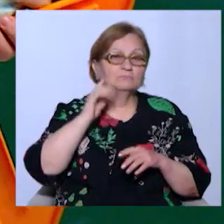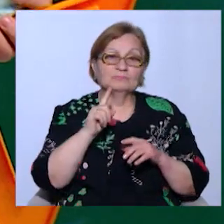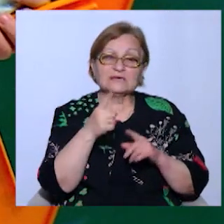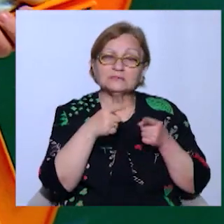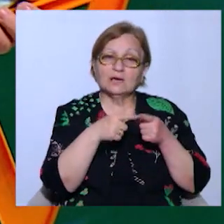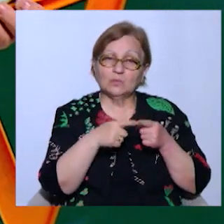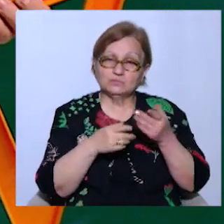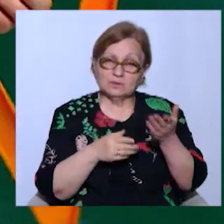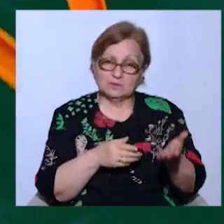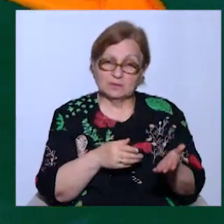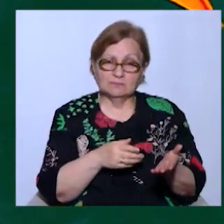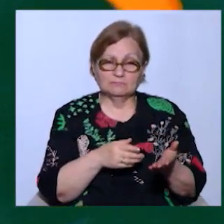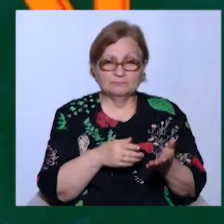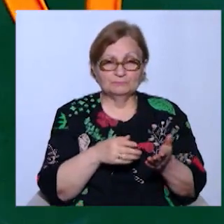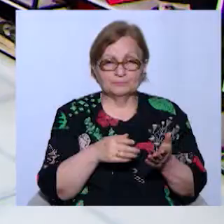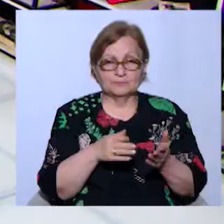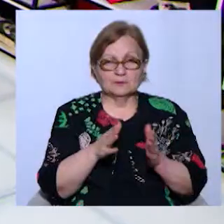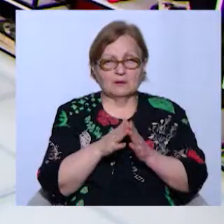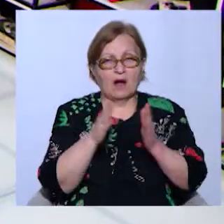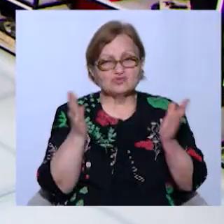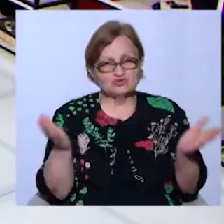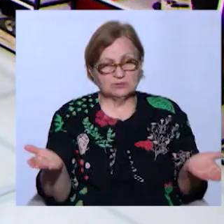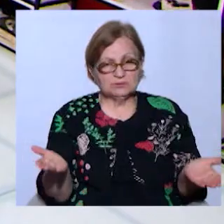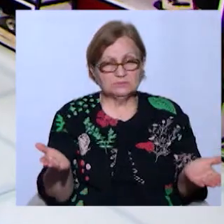კუთხეა, გაშლილი კუთხე,